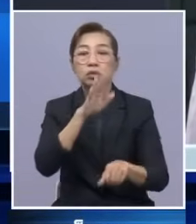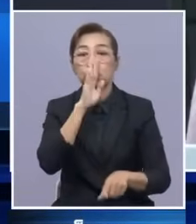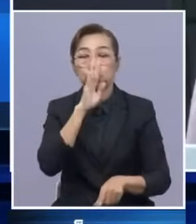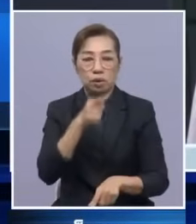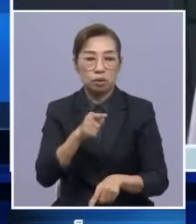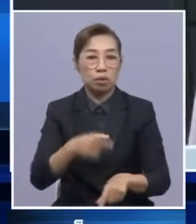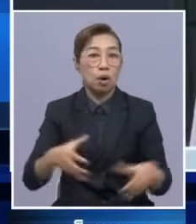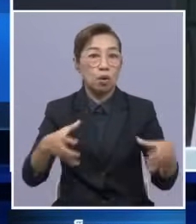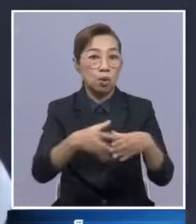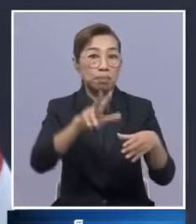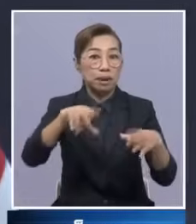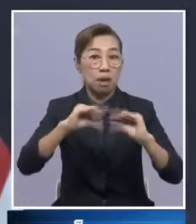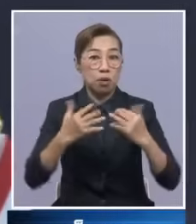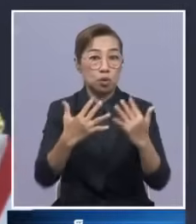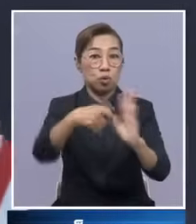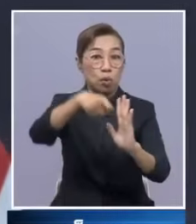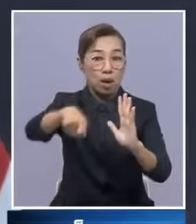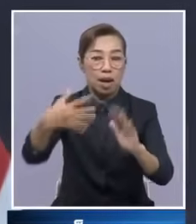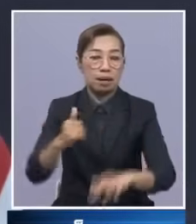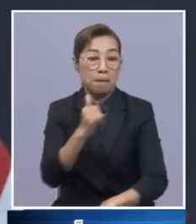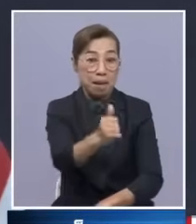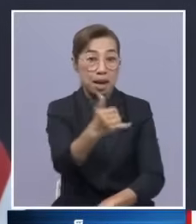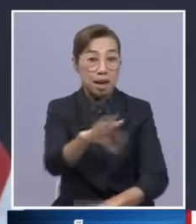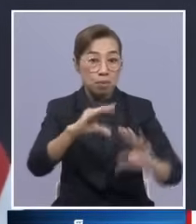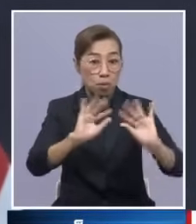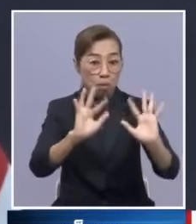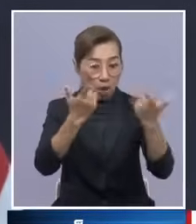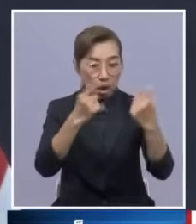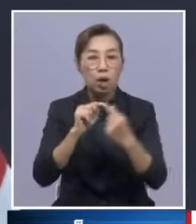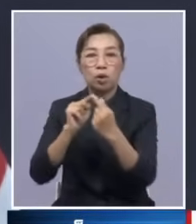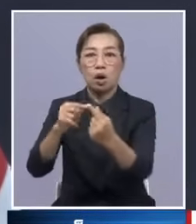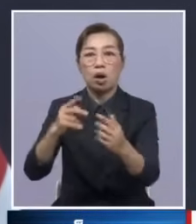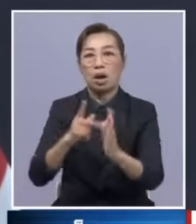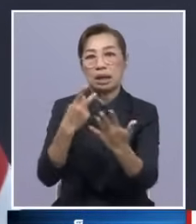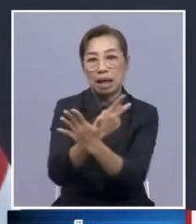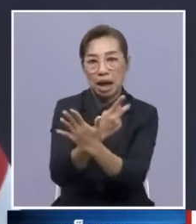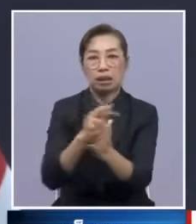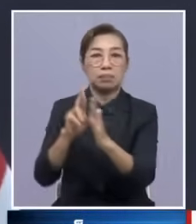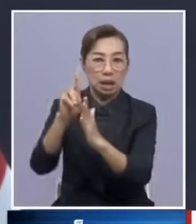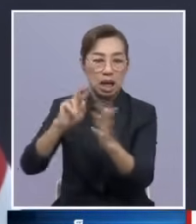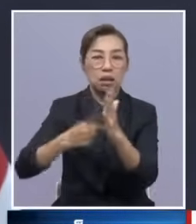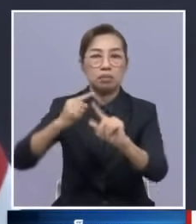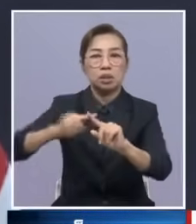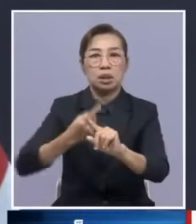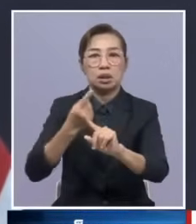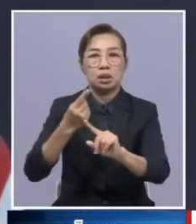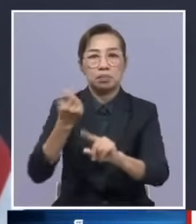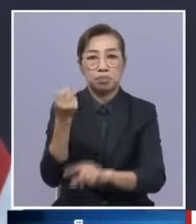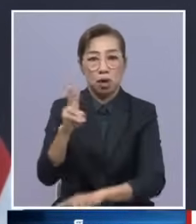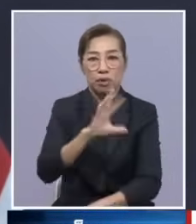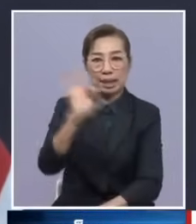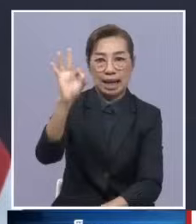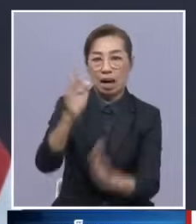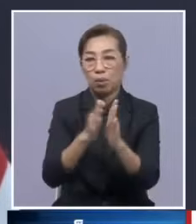แล้วเดี๋ยวต้องลุยกันต่อเลยขึ้นไปกาญจนบุรีและเชียงรายด้วยตั้งแต่วันที่9ธันวาคมนะฮะโดยผู้สื่อข่าวก็รายง